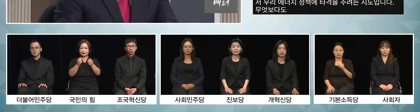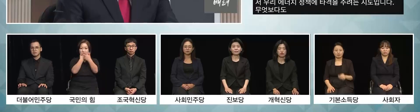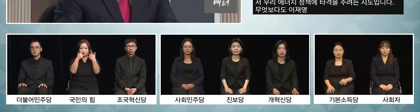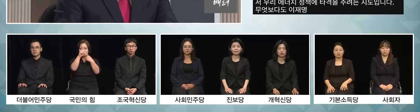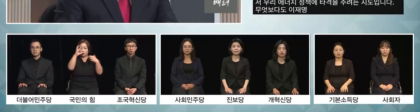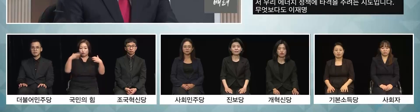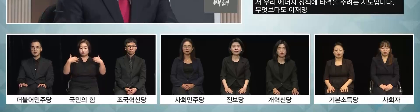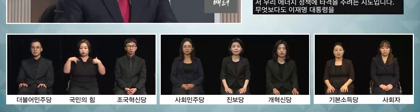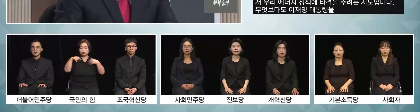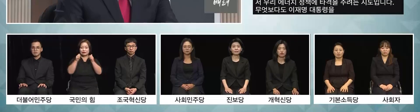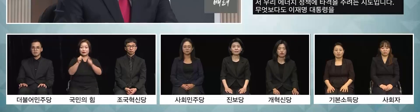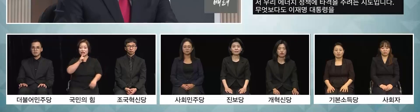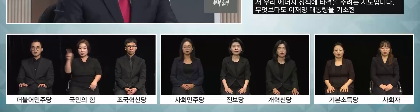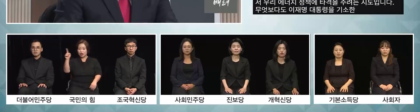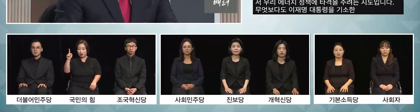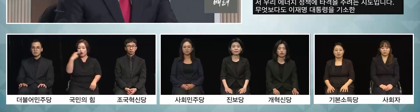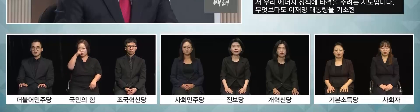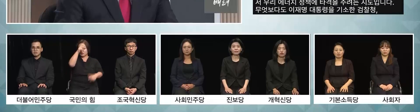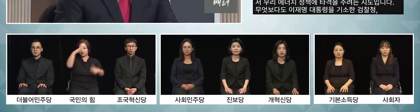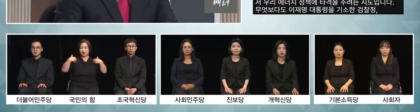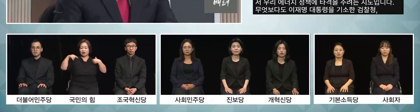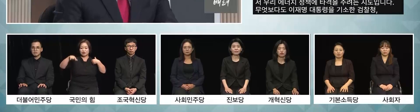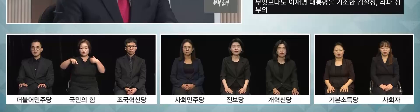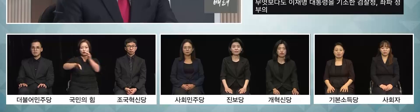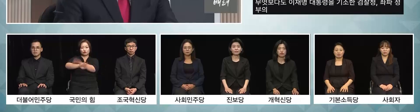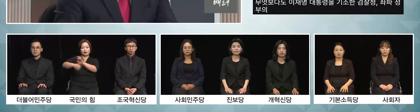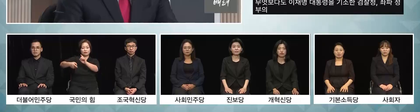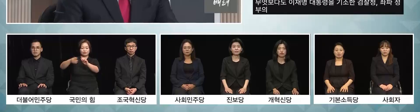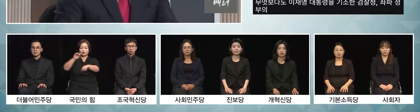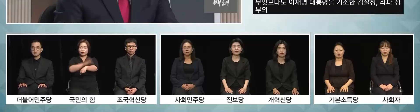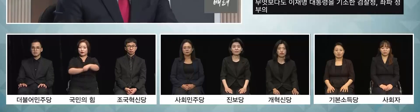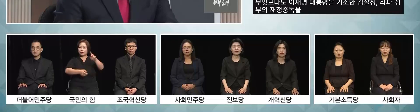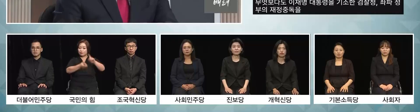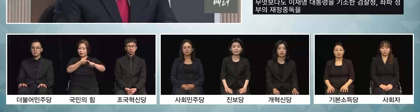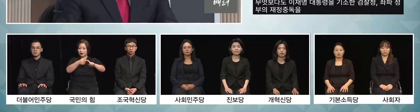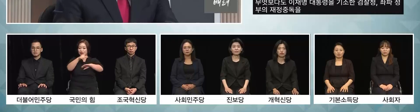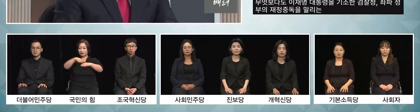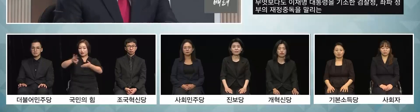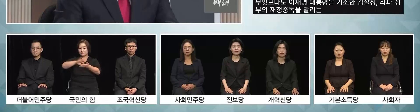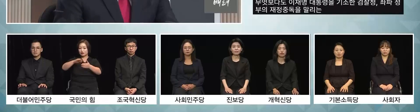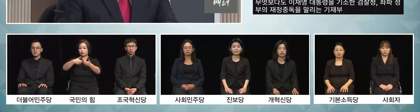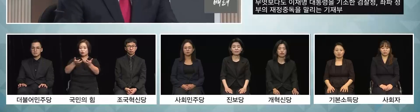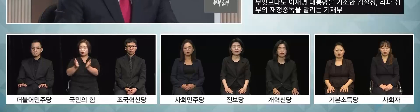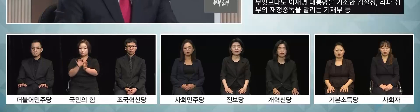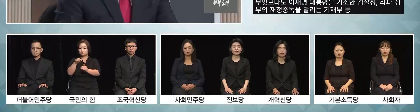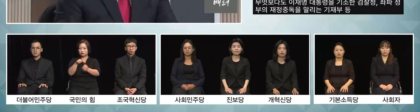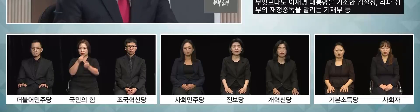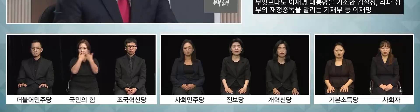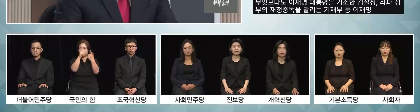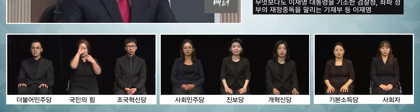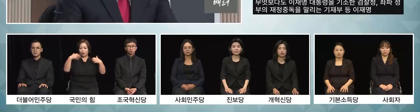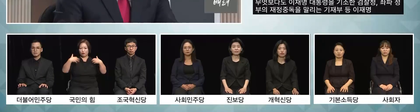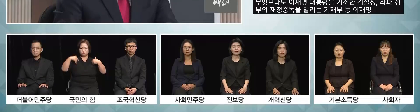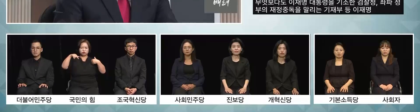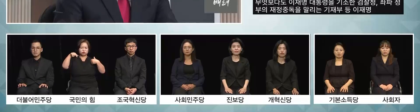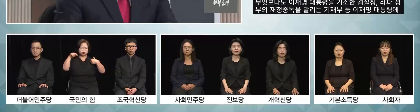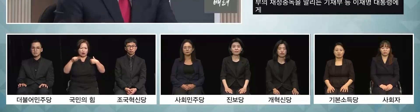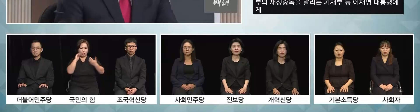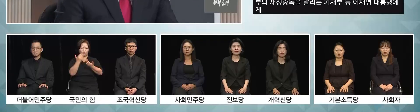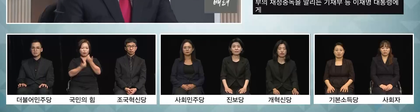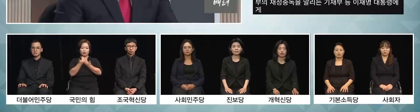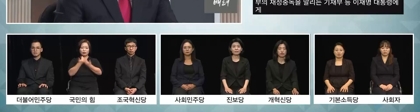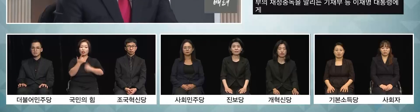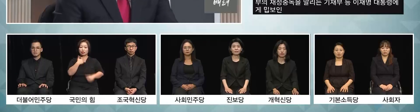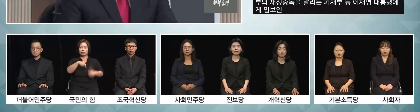대통령을 기소한 검찰청, 좌파 정부의 재정 중독을 말리던 기재부 등 이재명 대통령의 밑보인 부처를 없애는